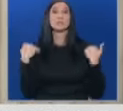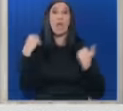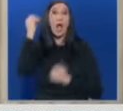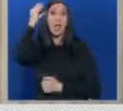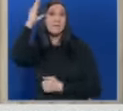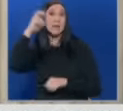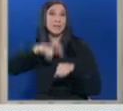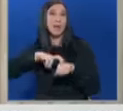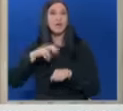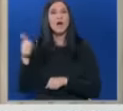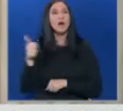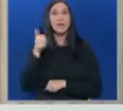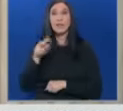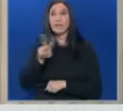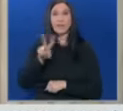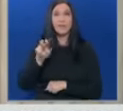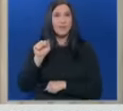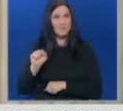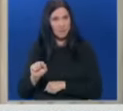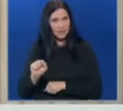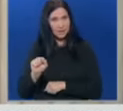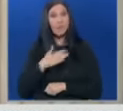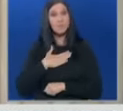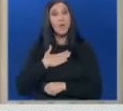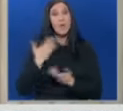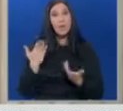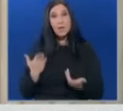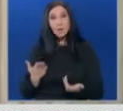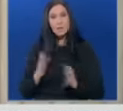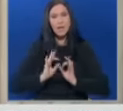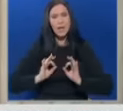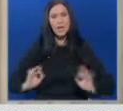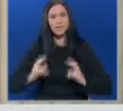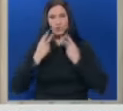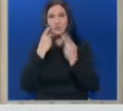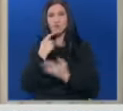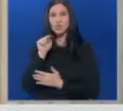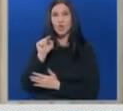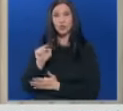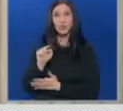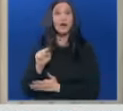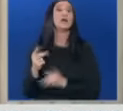Денков, лидерите на двете формации, имаме ясно